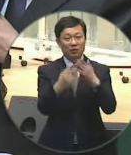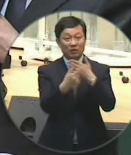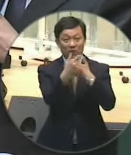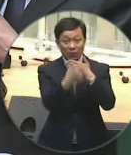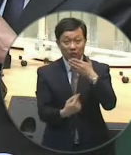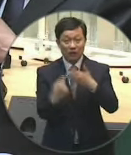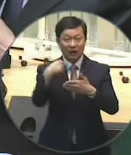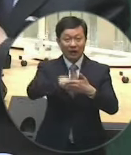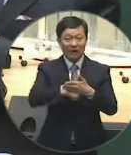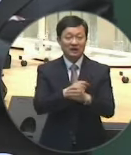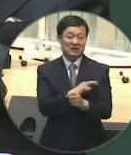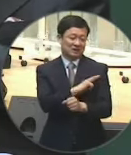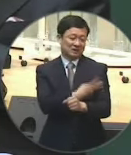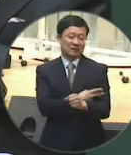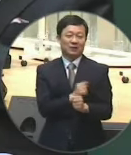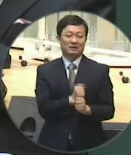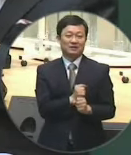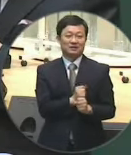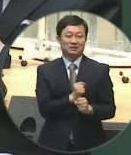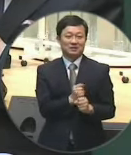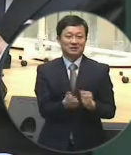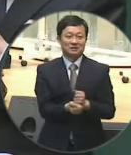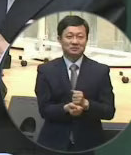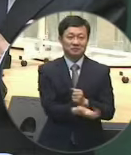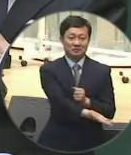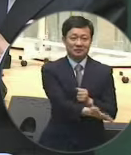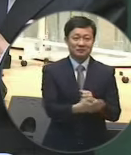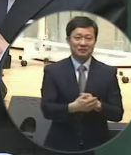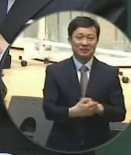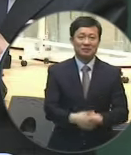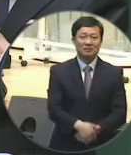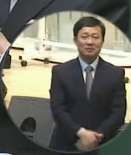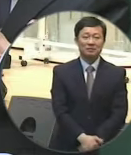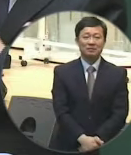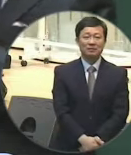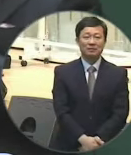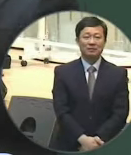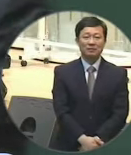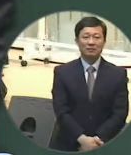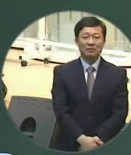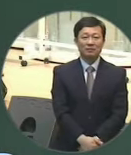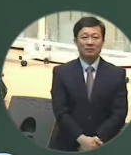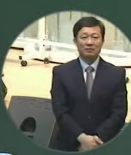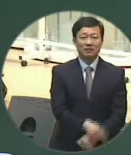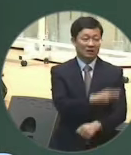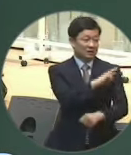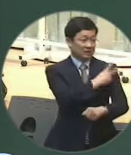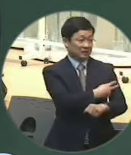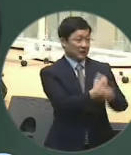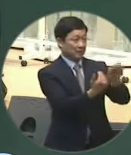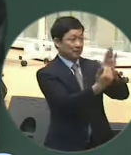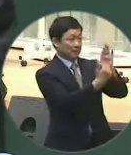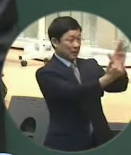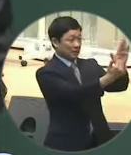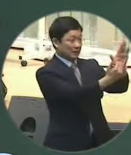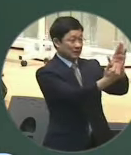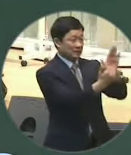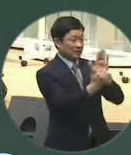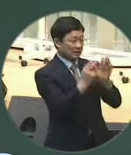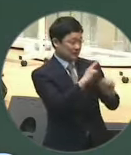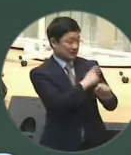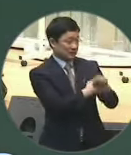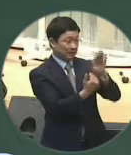like they're doing a good job. 막아줘야 되니까. But because they have to block heresies from arising. 이단을 막아야 되니까 이단